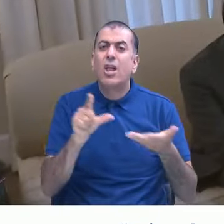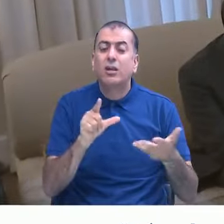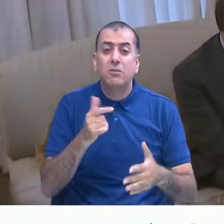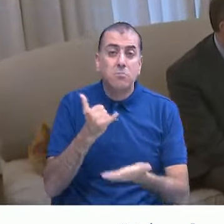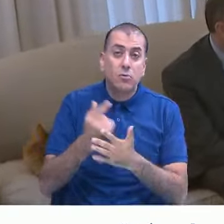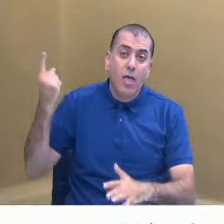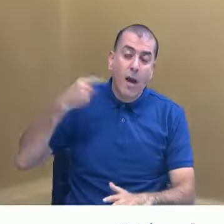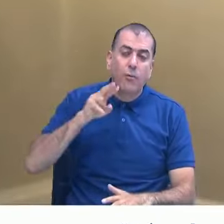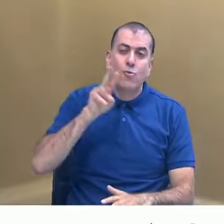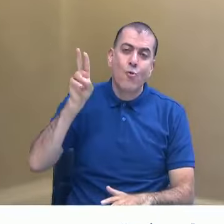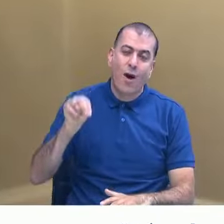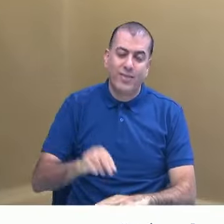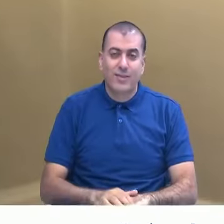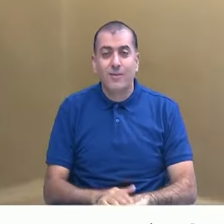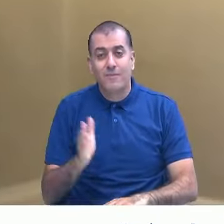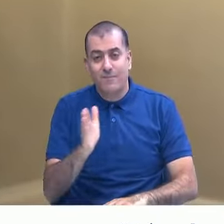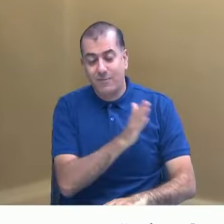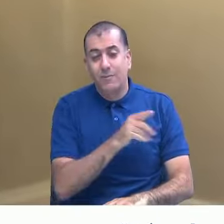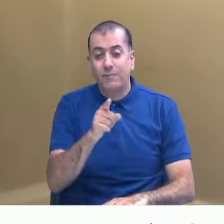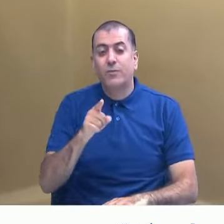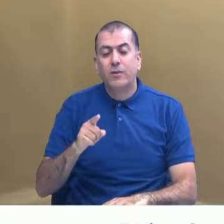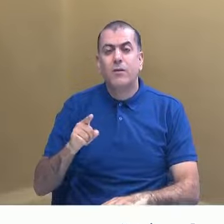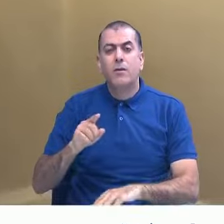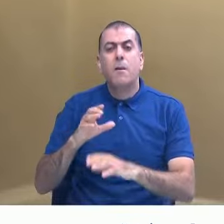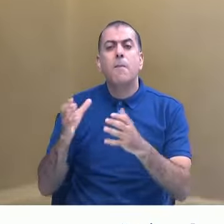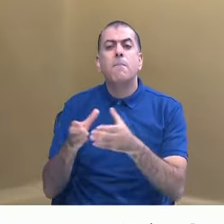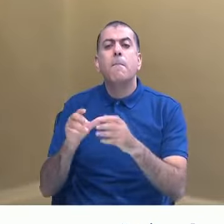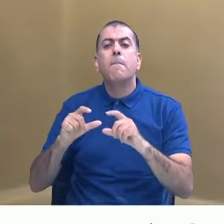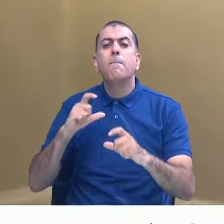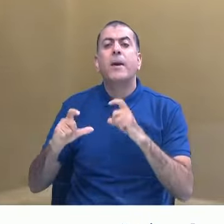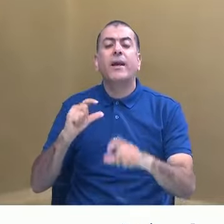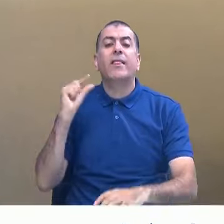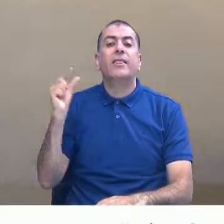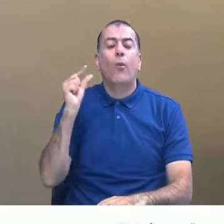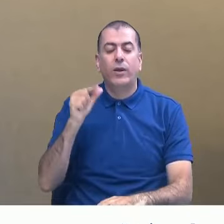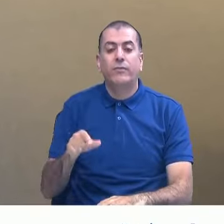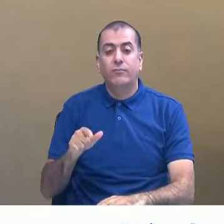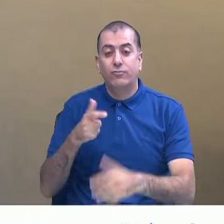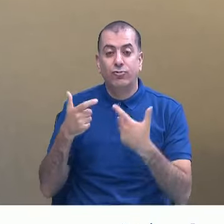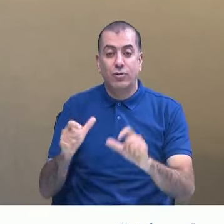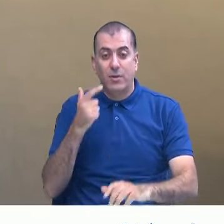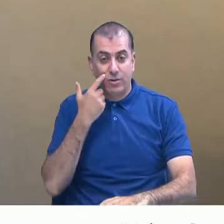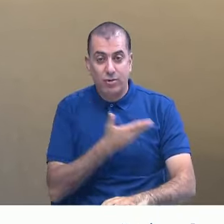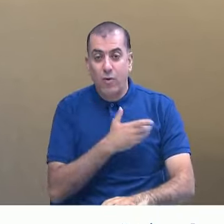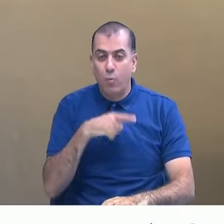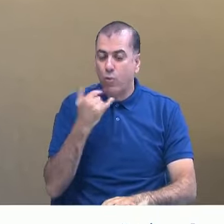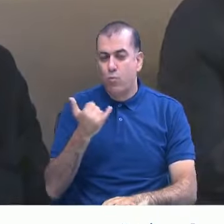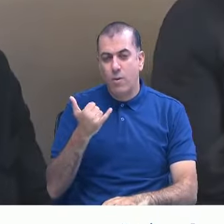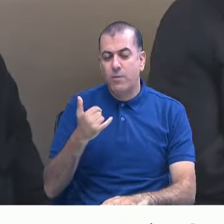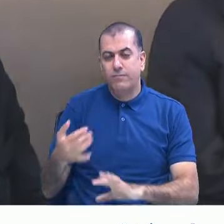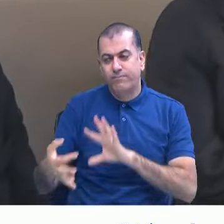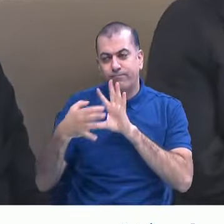جلاله الملك رئيس مجموعه البنك الدولي اجاي بانجا وبحث سبل تعزيز التعاون الاقتصادي والتنموي